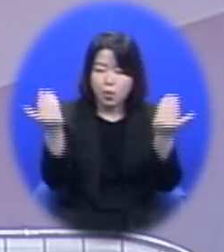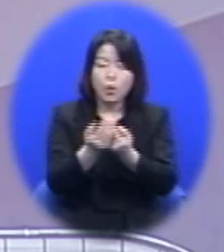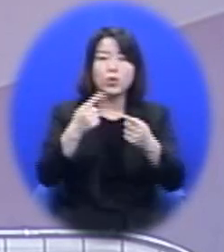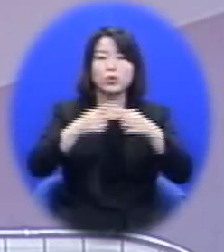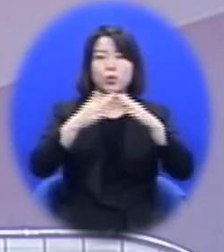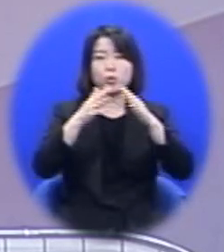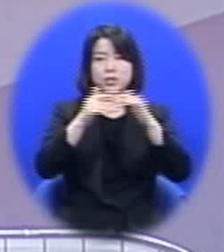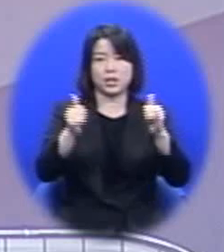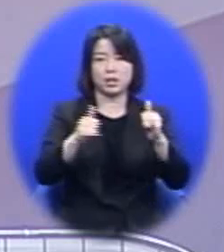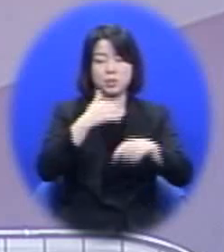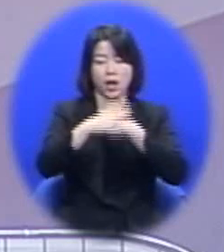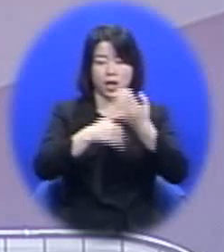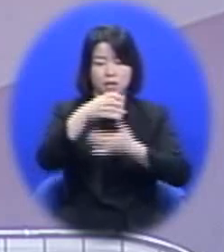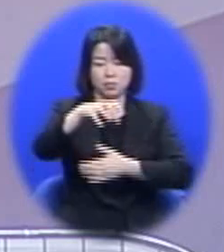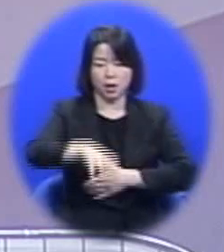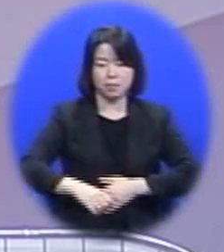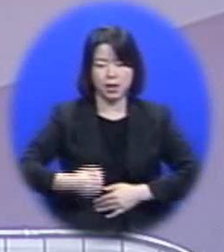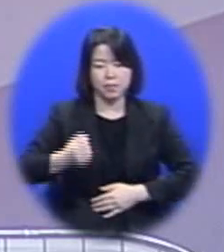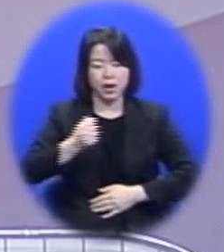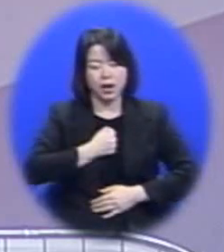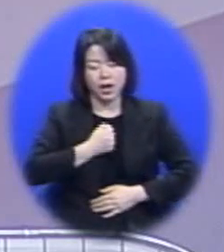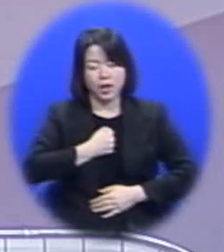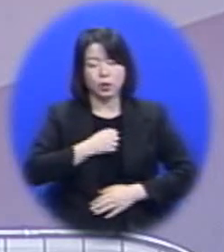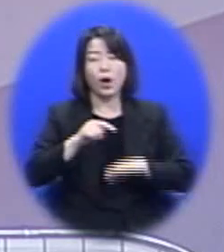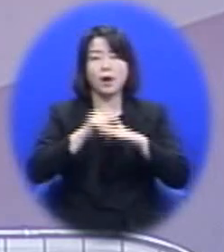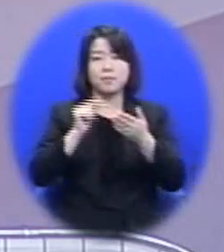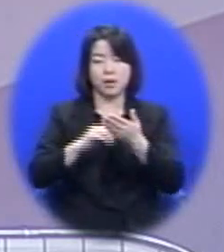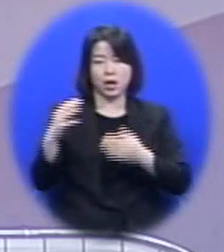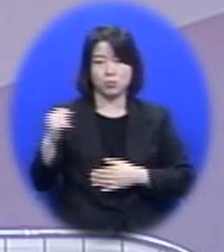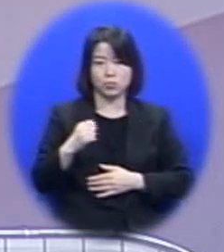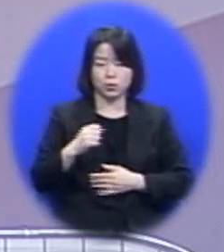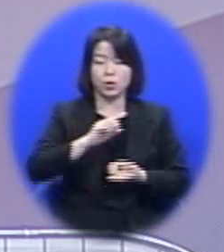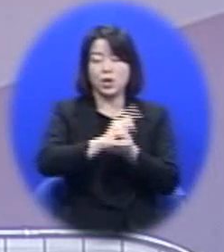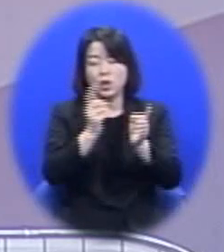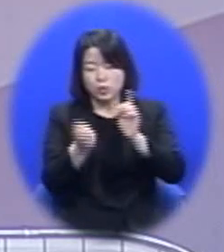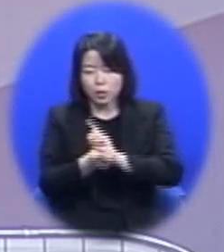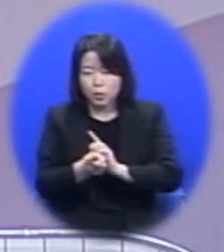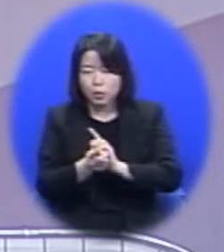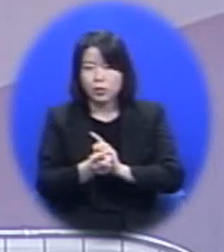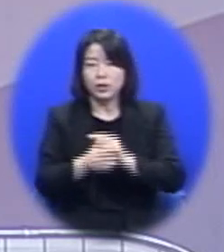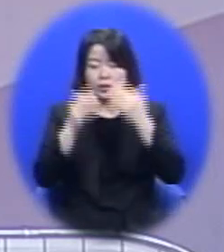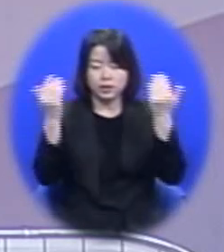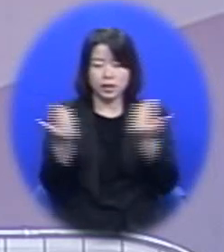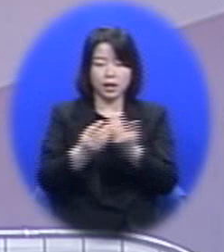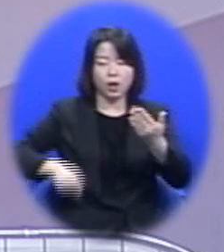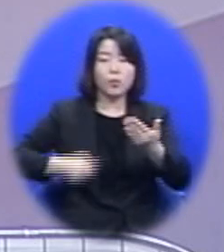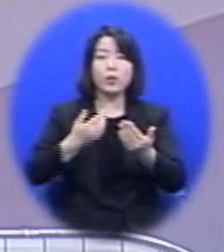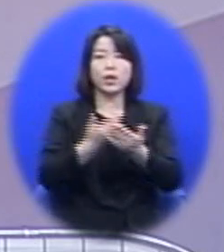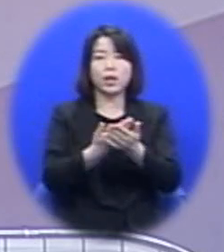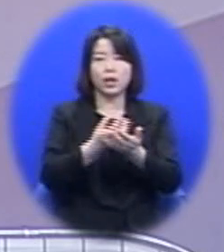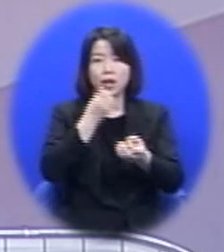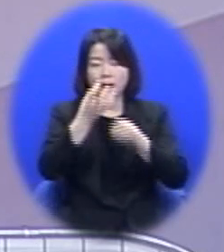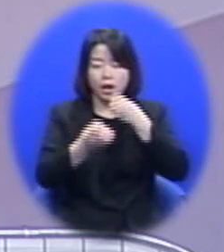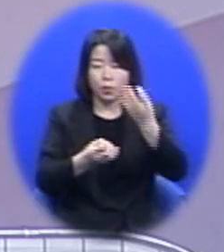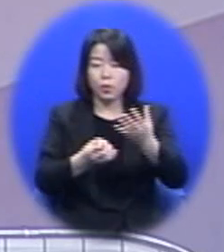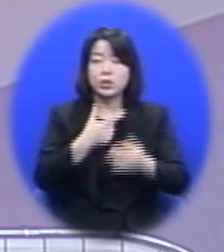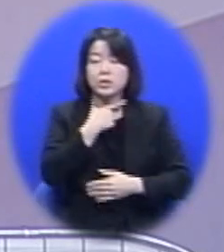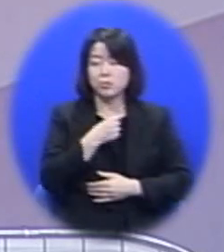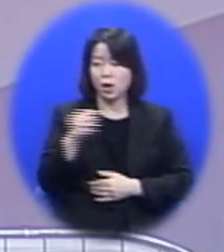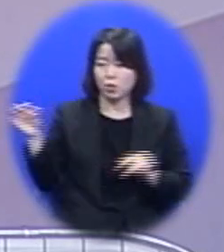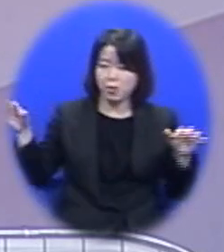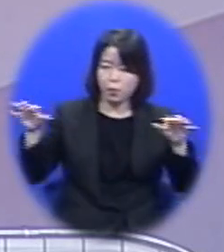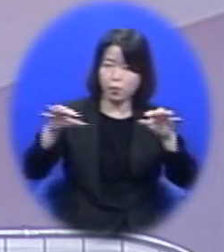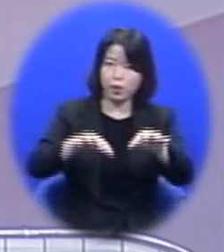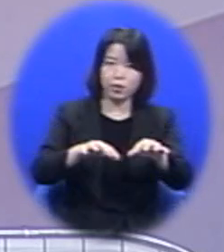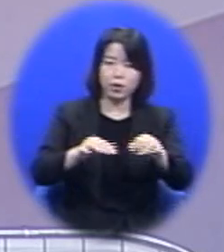하나님 앞에 애통한 마음으로 너도 나도 회개하겠다고 나도 회개할 게 있다고 나오기 시작했습니다.